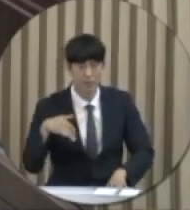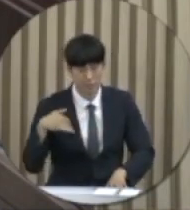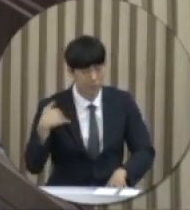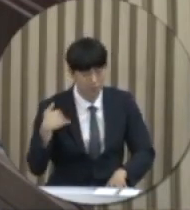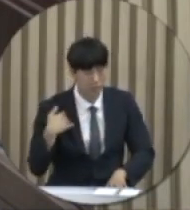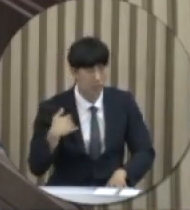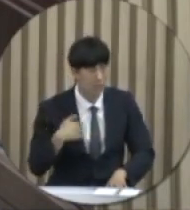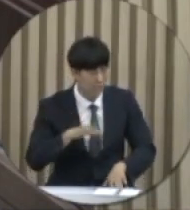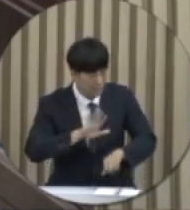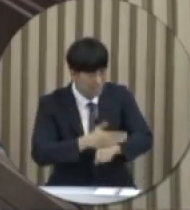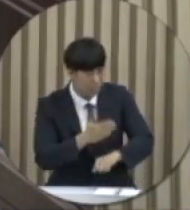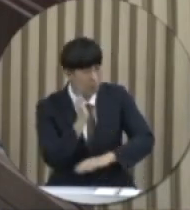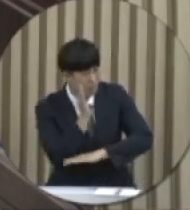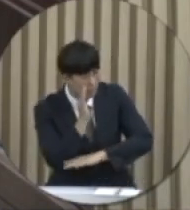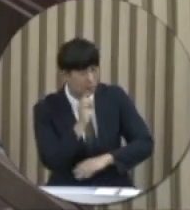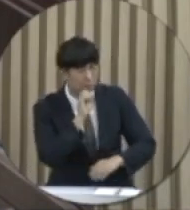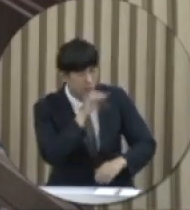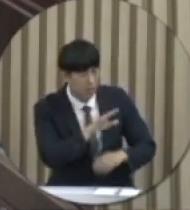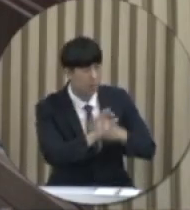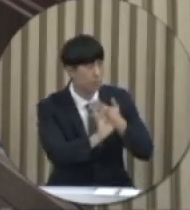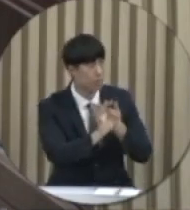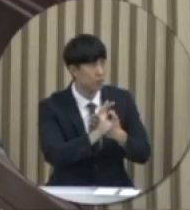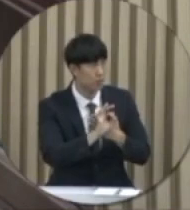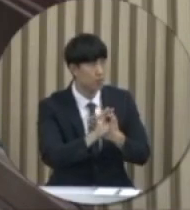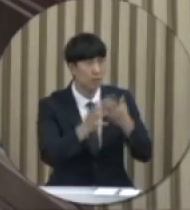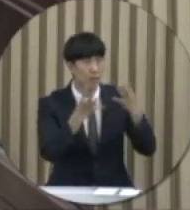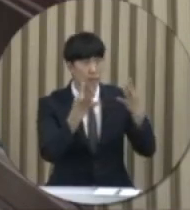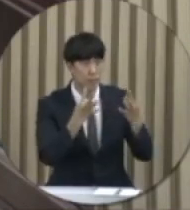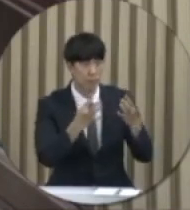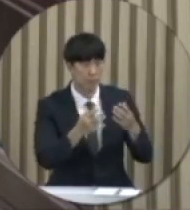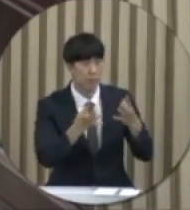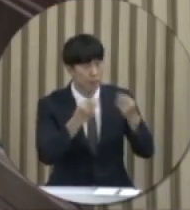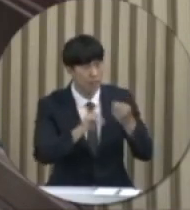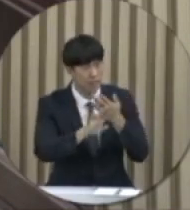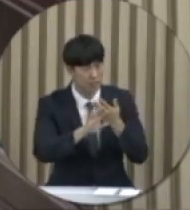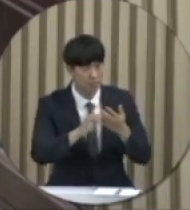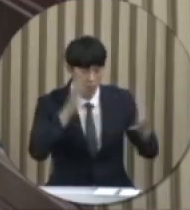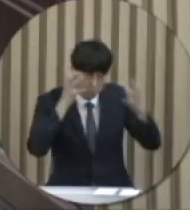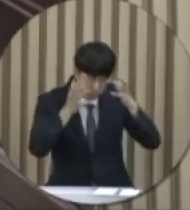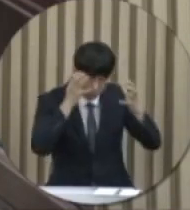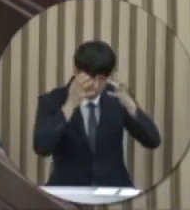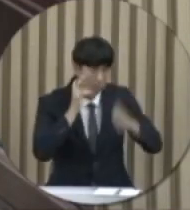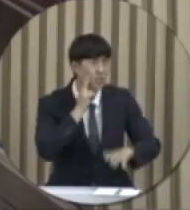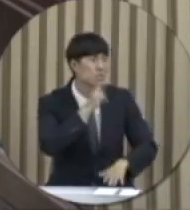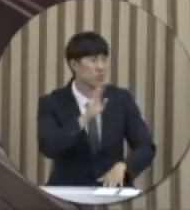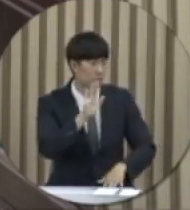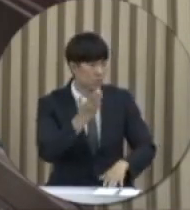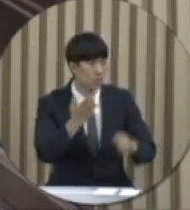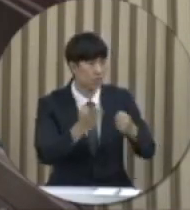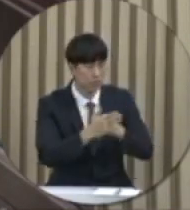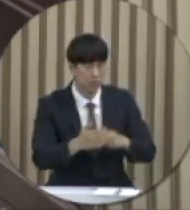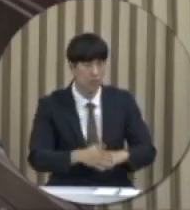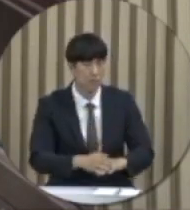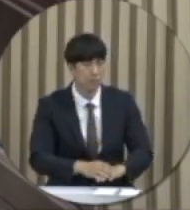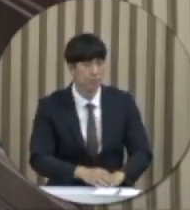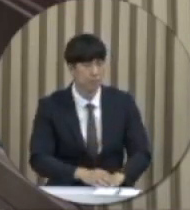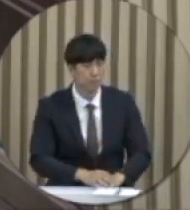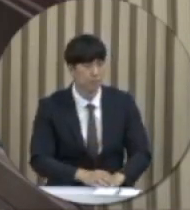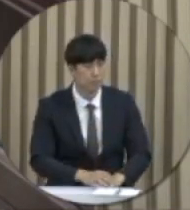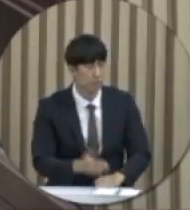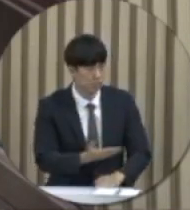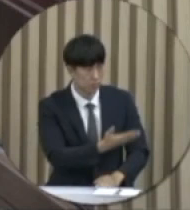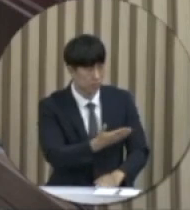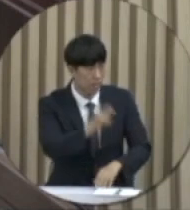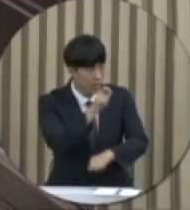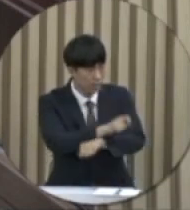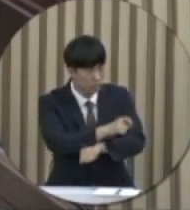자칫 잘못 얘기하다 보면, 많은 과들하고 좀 엉킴이 있을 거라고 생각이 드는데, 저희 상임위에서